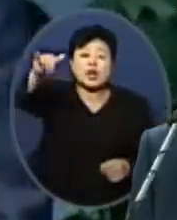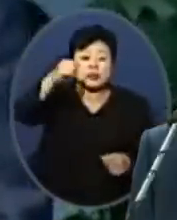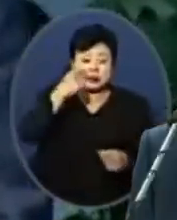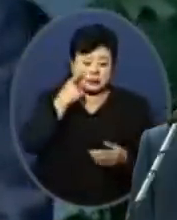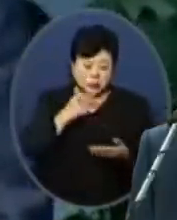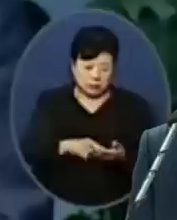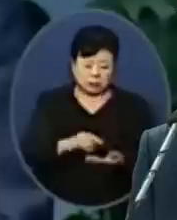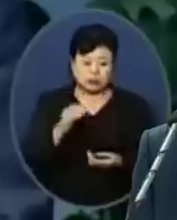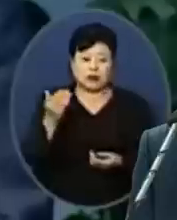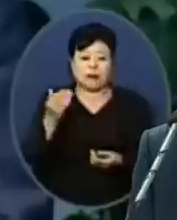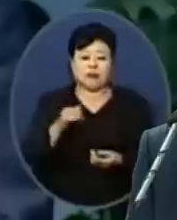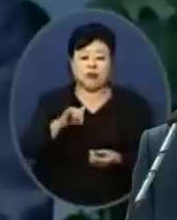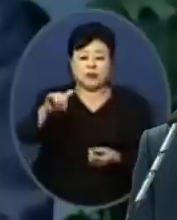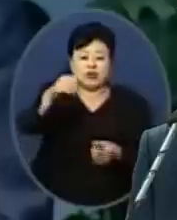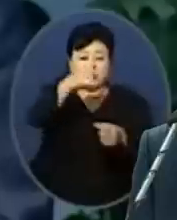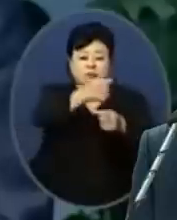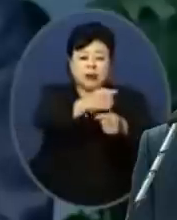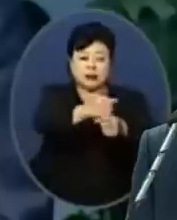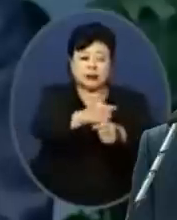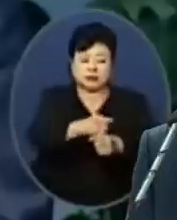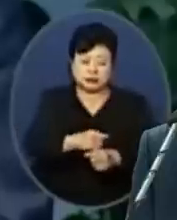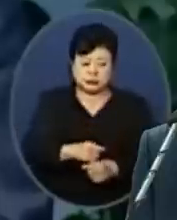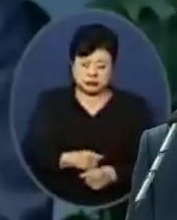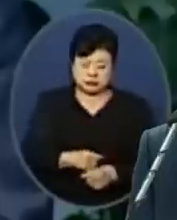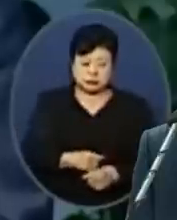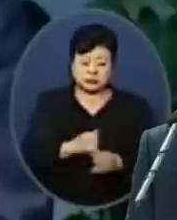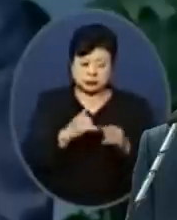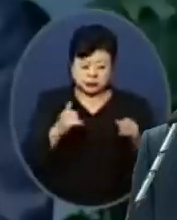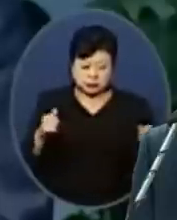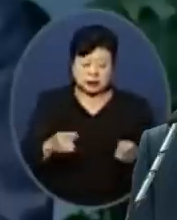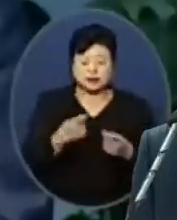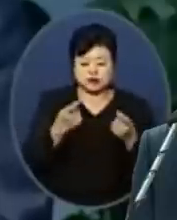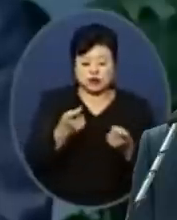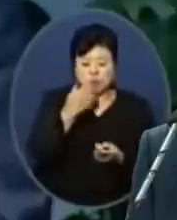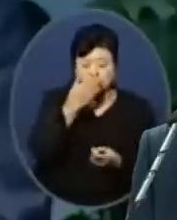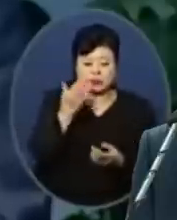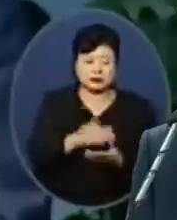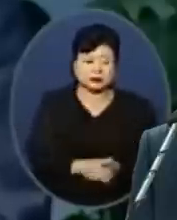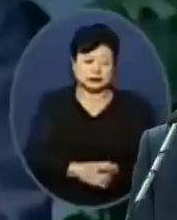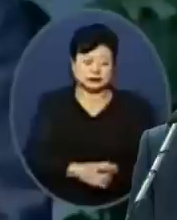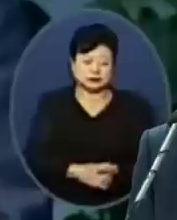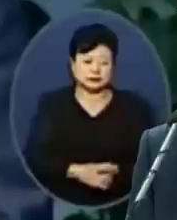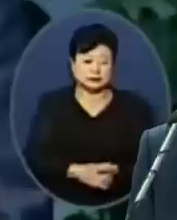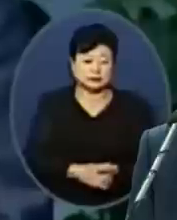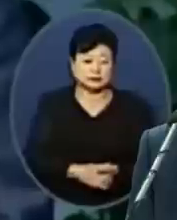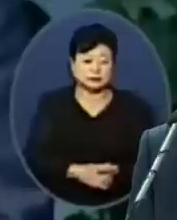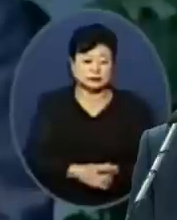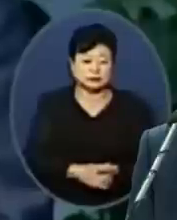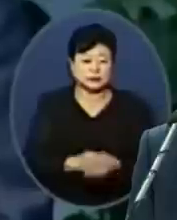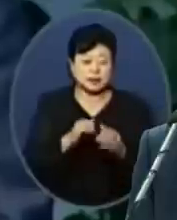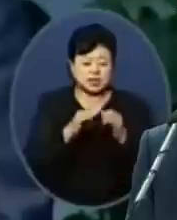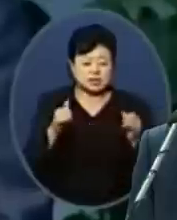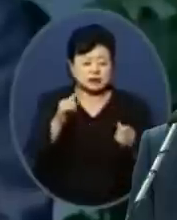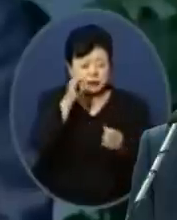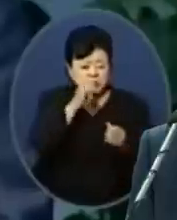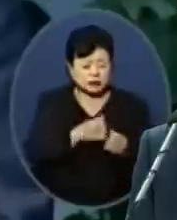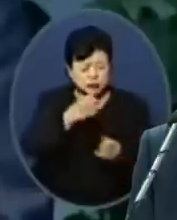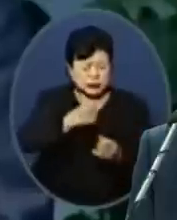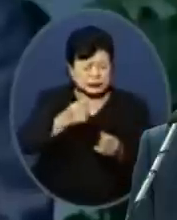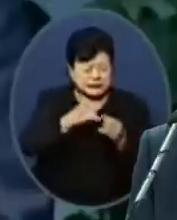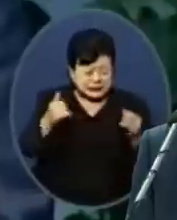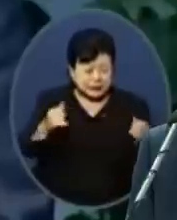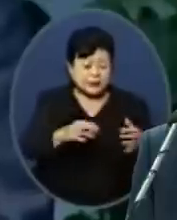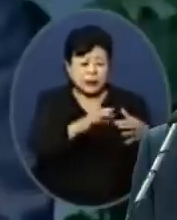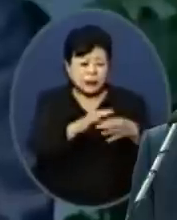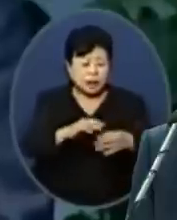발명이 되고 비행기를 타고 지구를 돌면서 사람들은 여행을 하는 것입니다. 인류 역사는 꿈을 가진 사람들에